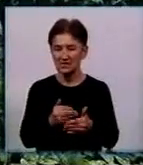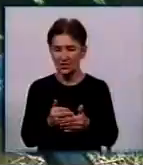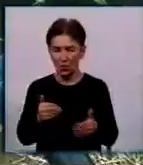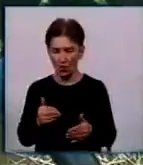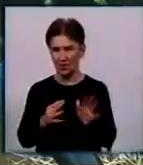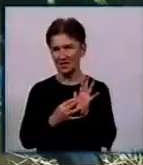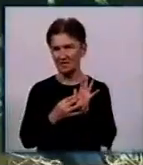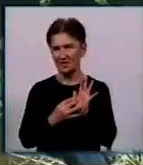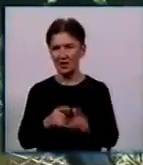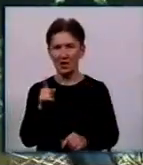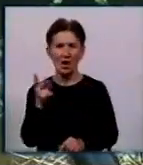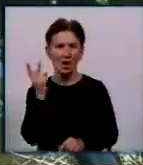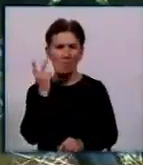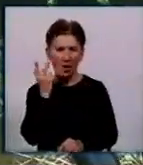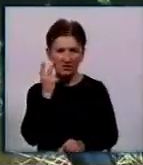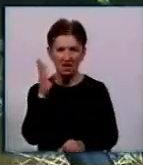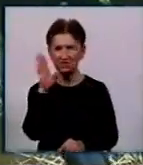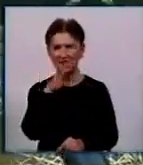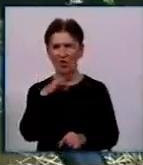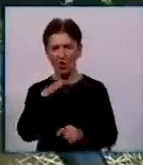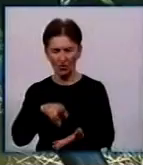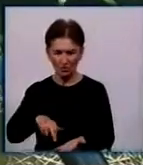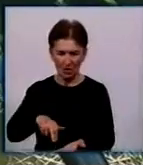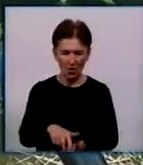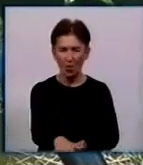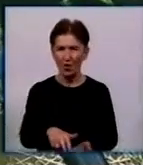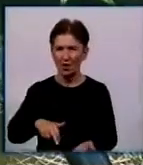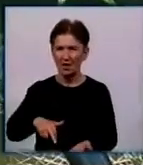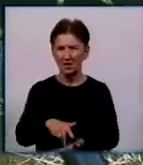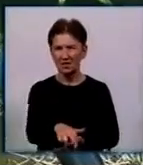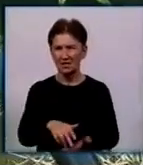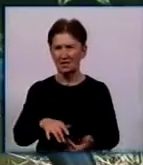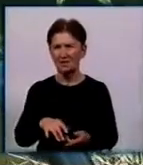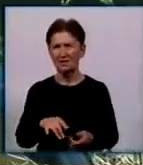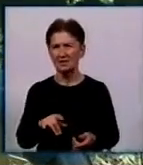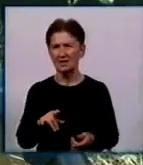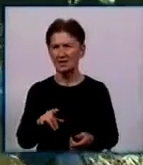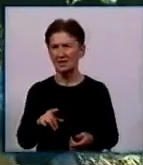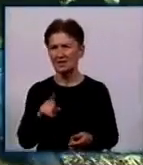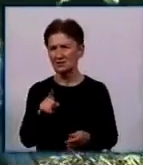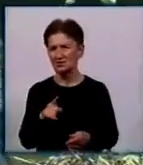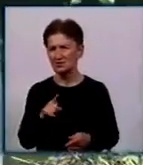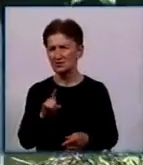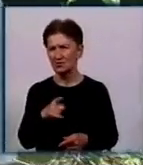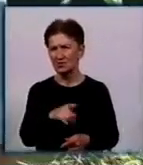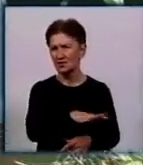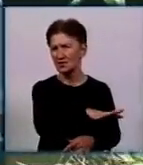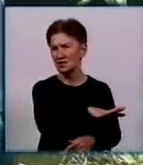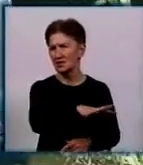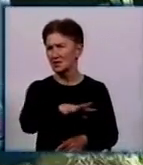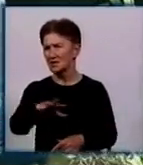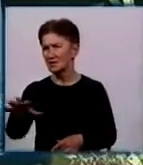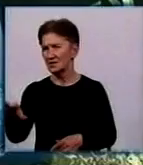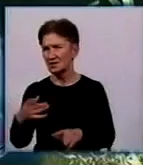години. Були постійно в воді, потім я туди долучився. Це була сугубо чоловіча робота, тому що тут треба було гіллячо це